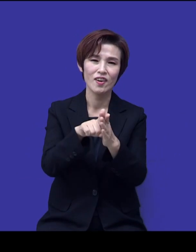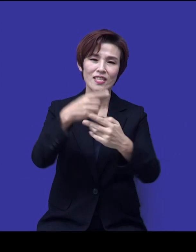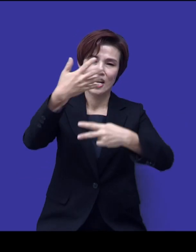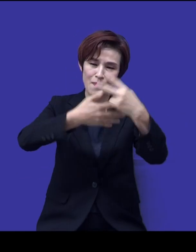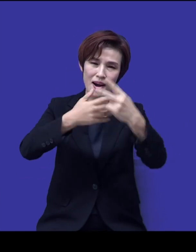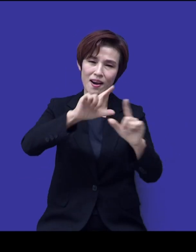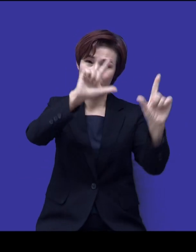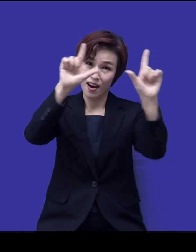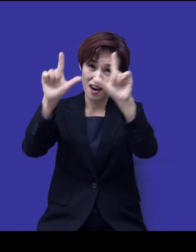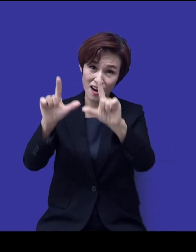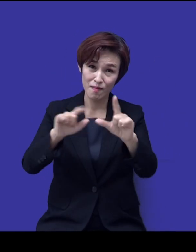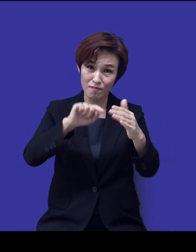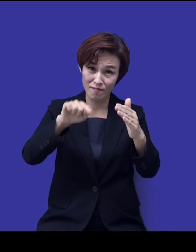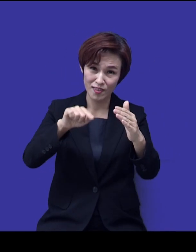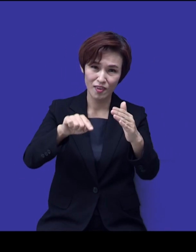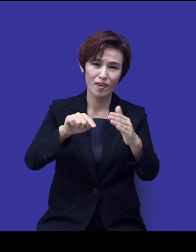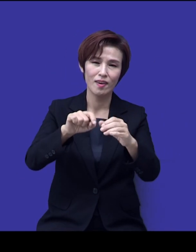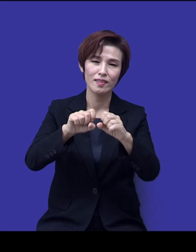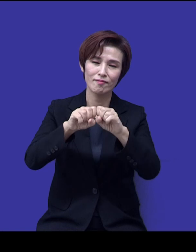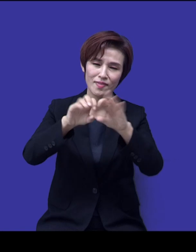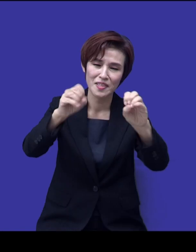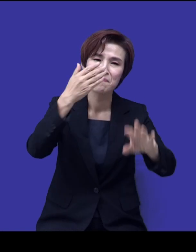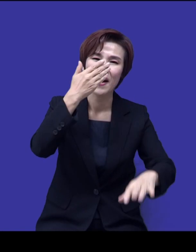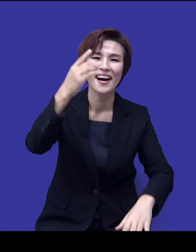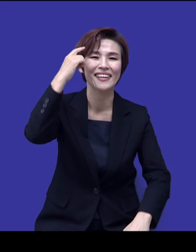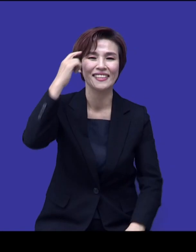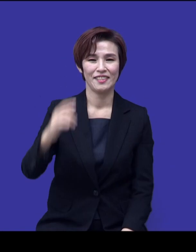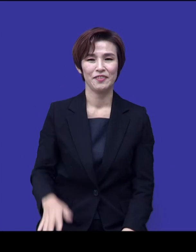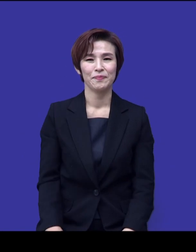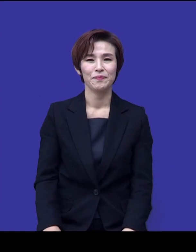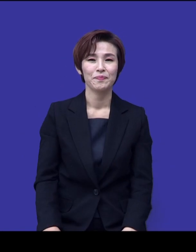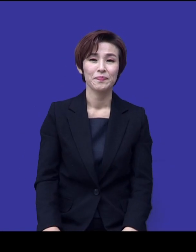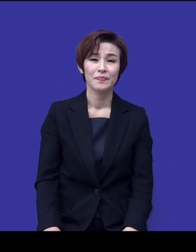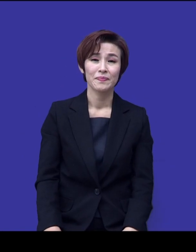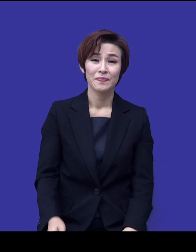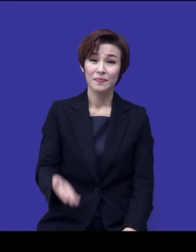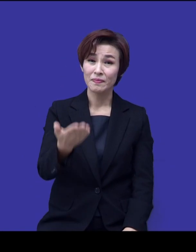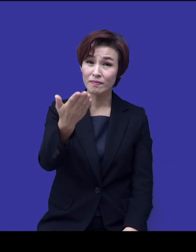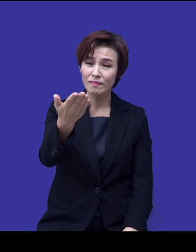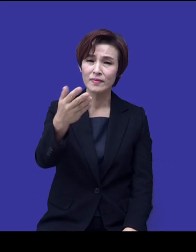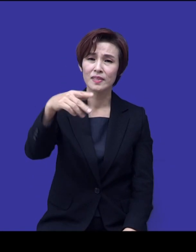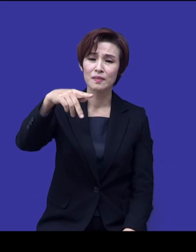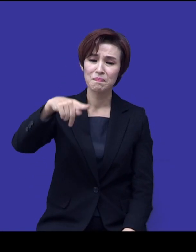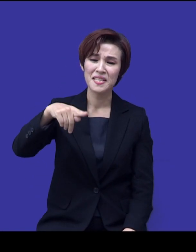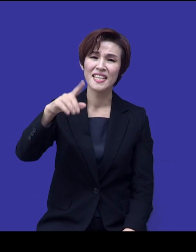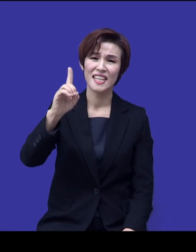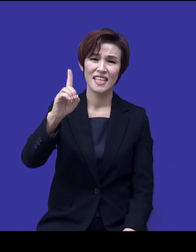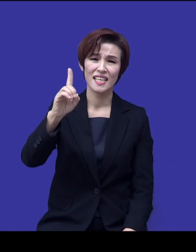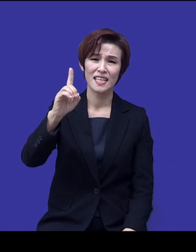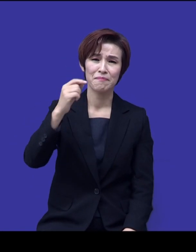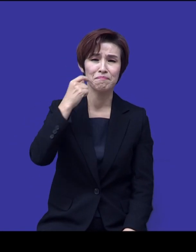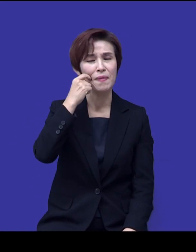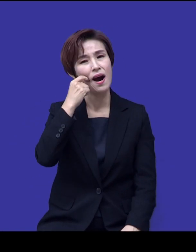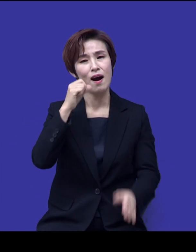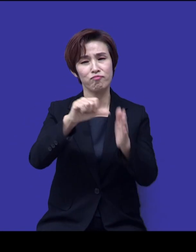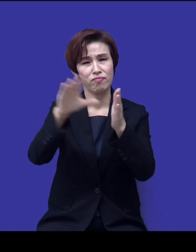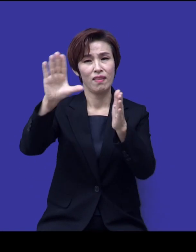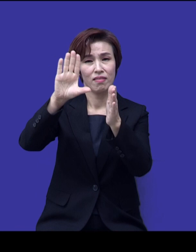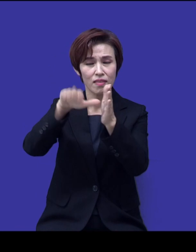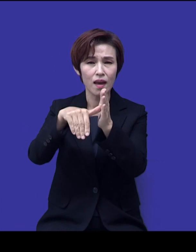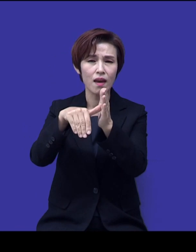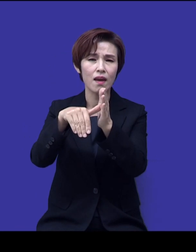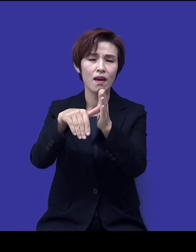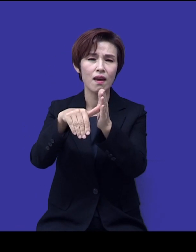전해질 것 같아요. 그럼요, 그럼요. 네. 저는 오늘 감독님 얘기를 들어보니까 사실 감독님이 PD로서 잘 나갔던 시절에 보이지 않았던